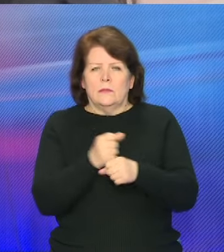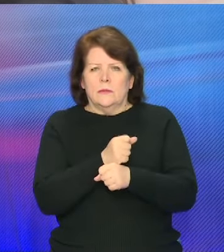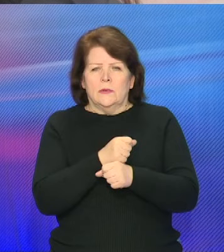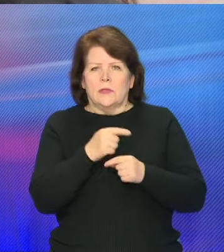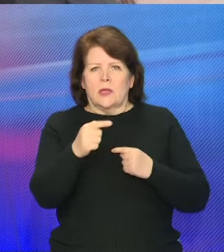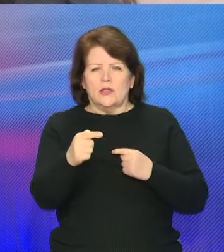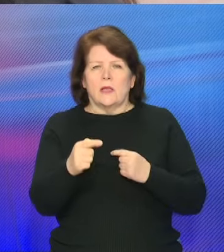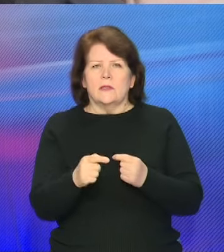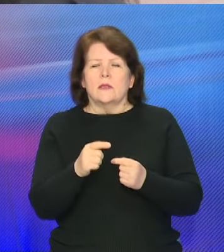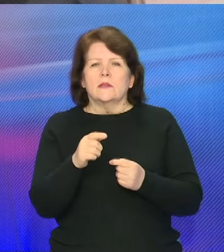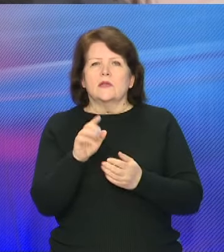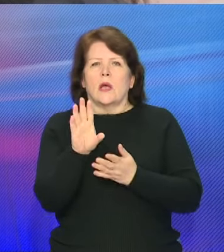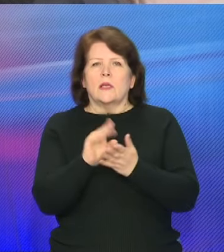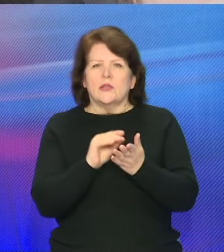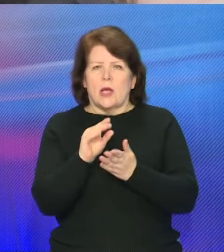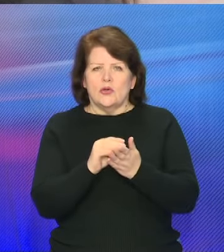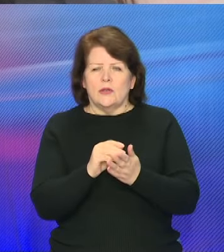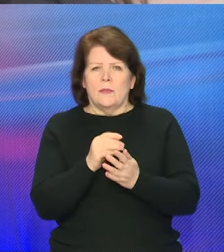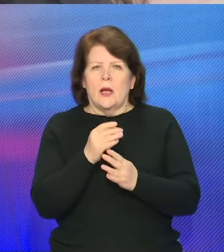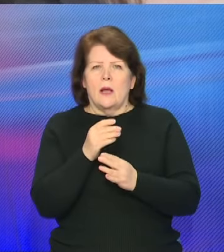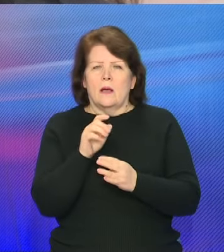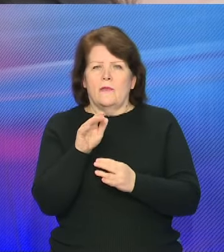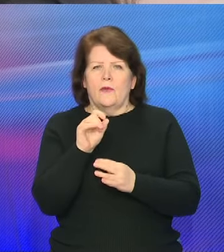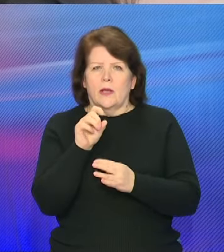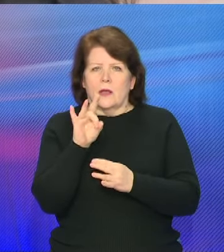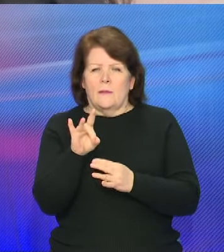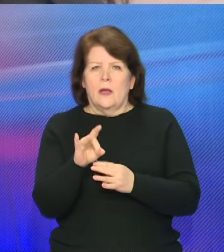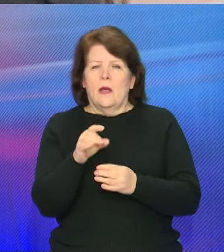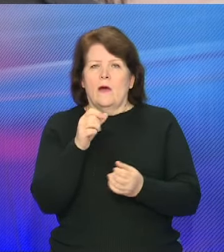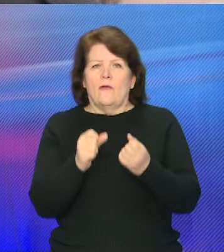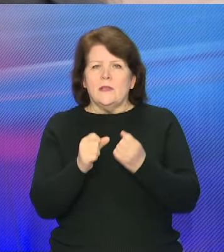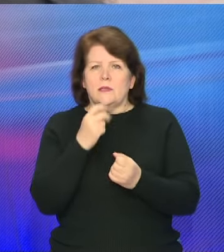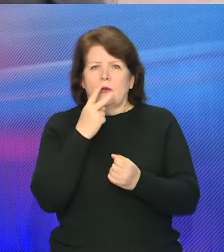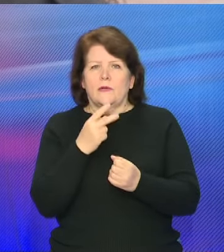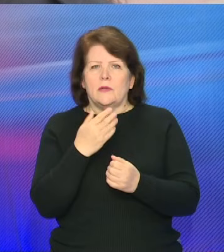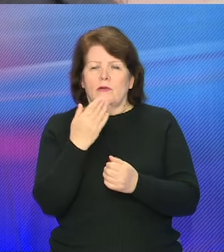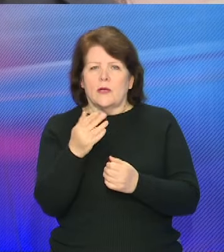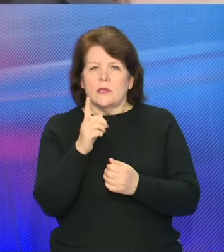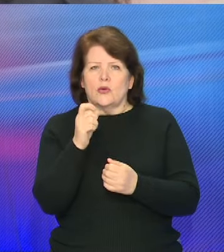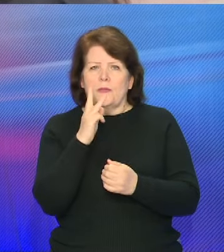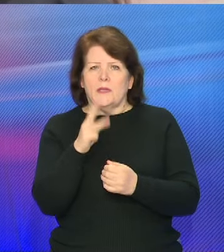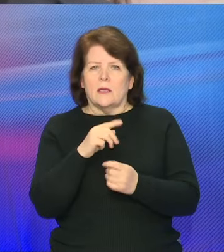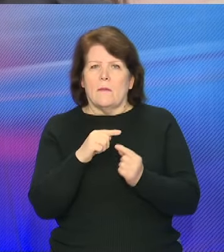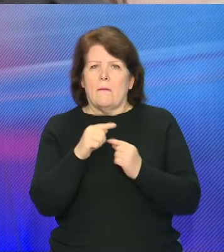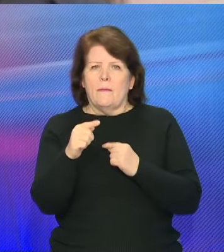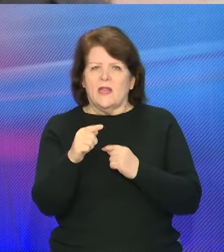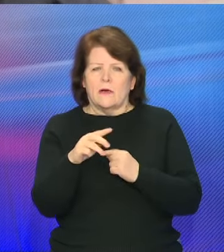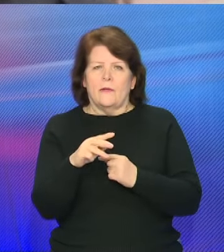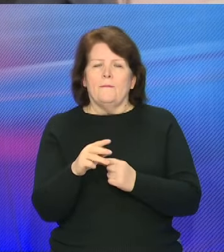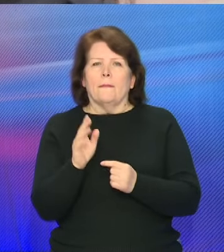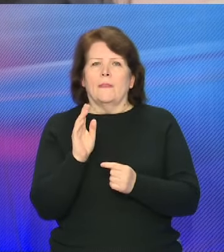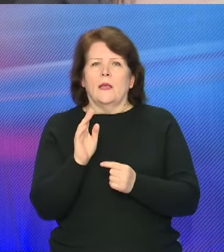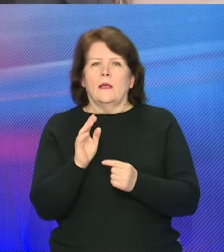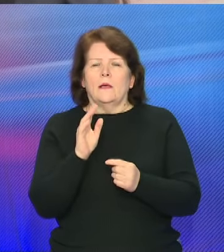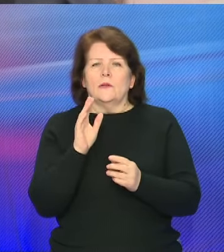Со световозвращающим элементом водитель увидит вас на расстоянии 150 метров. За нарушение ПДД уязвимыми участниками